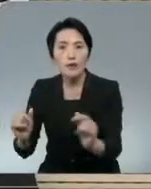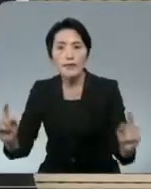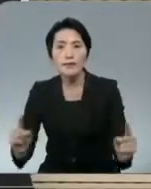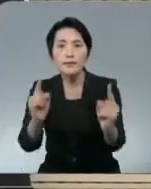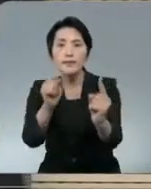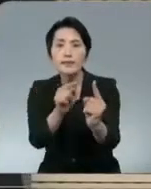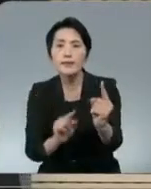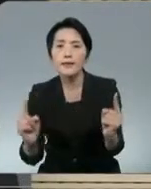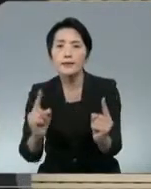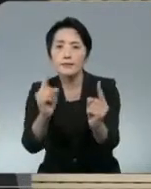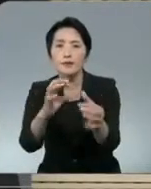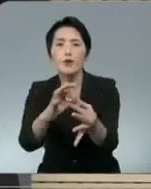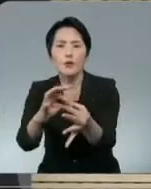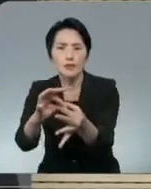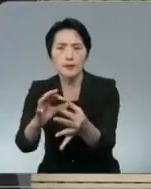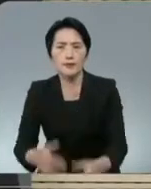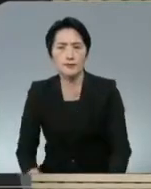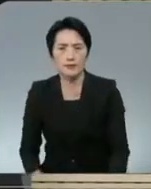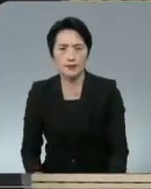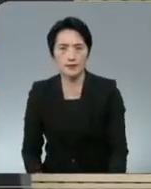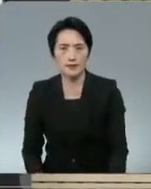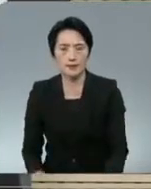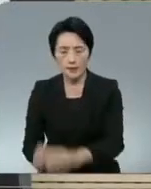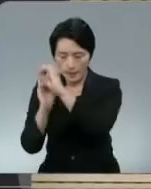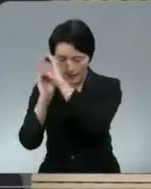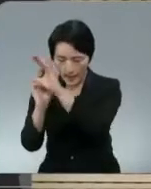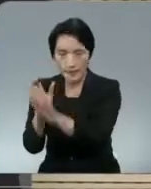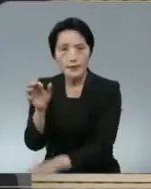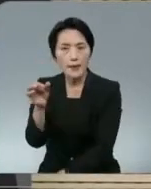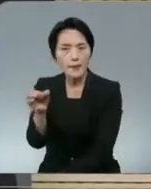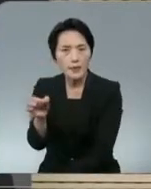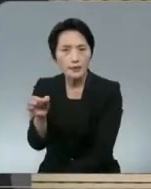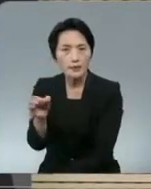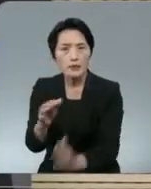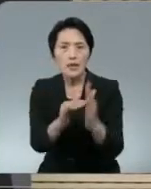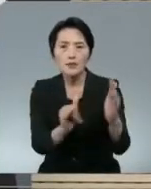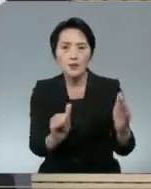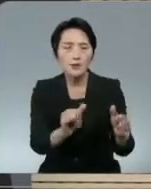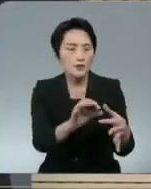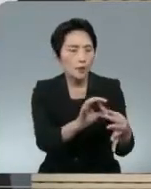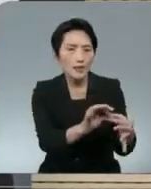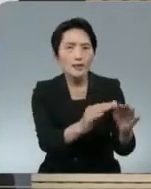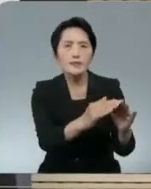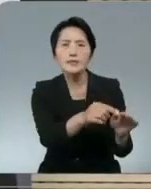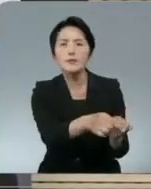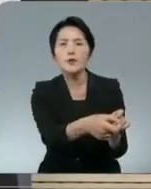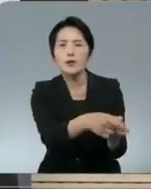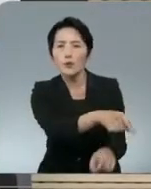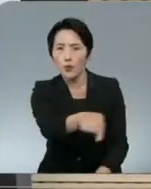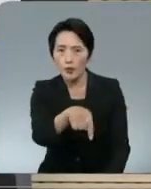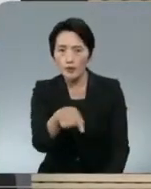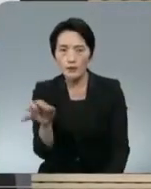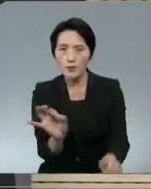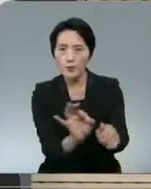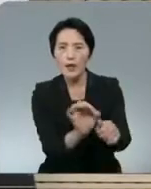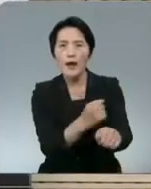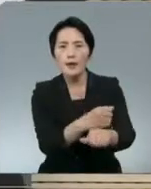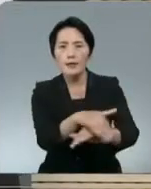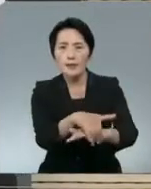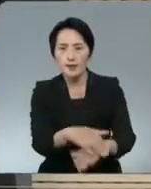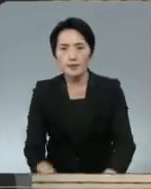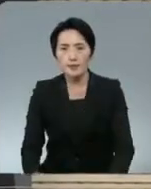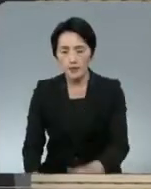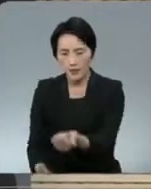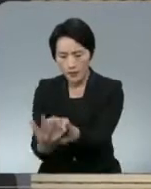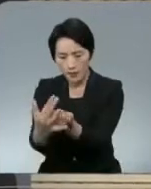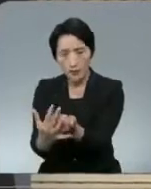众密集活动制定事故预防对策，考虑到此次惨案导致学生出现较多伤亡，政府决定以出